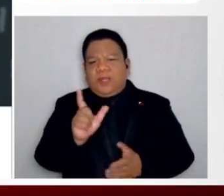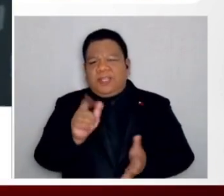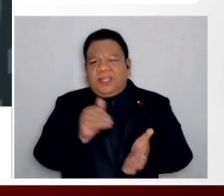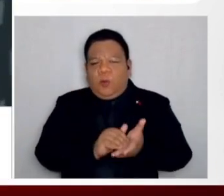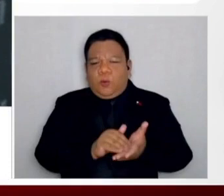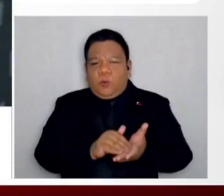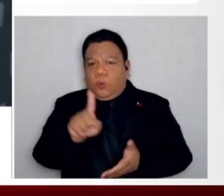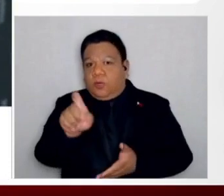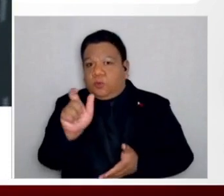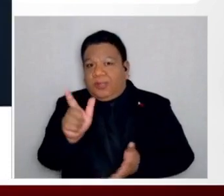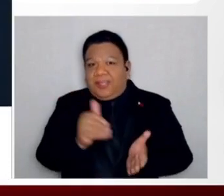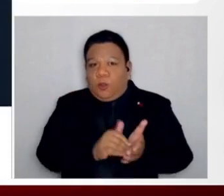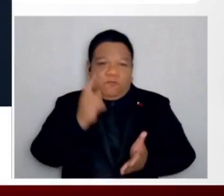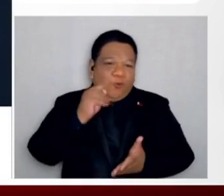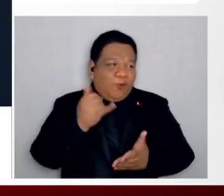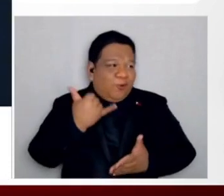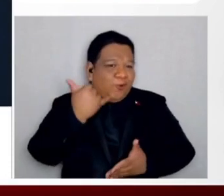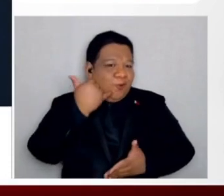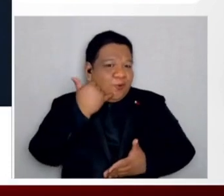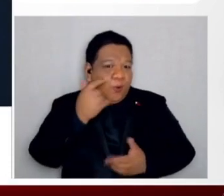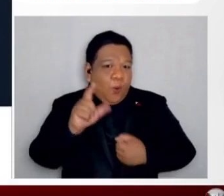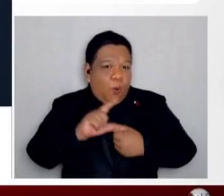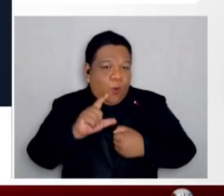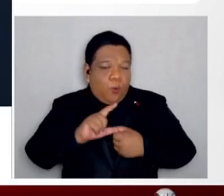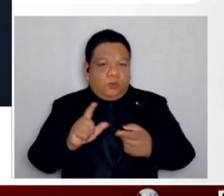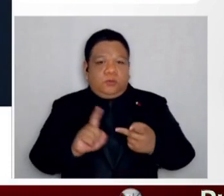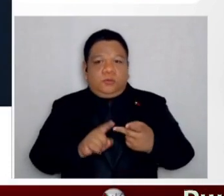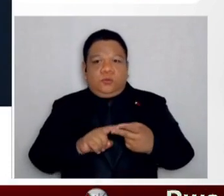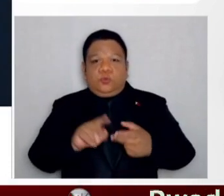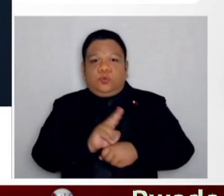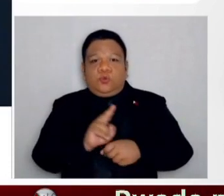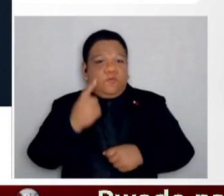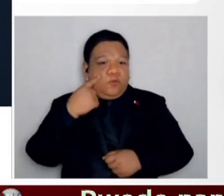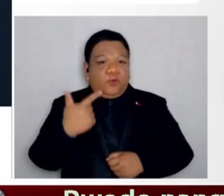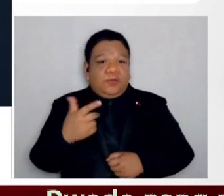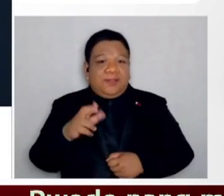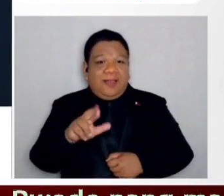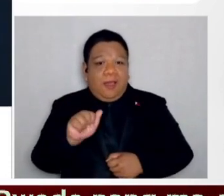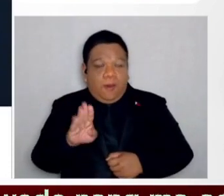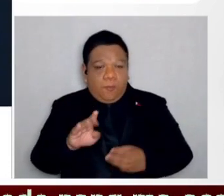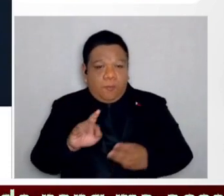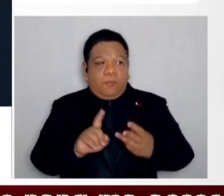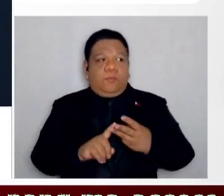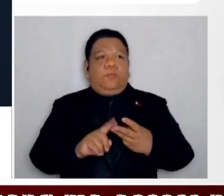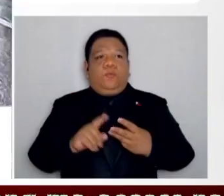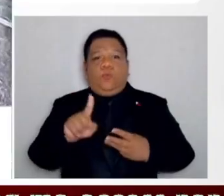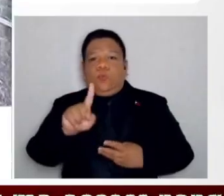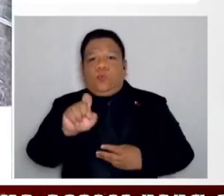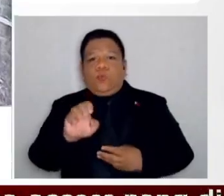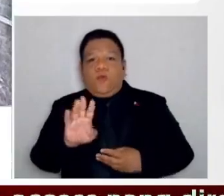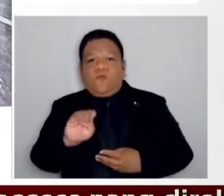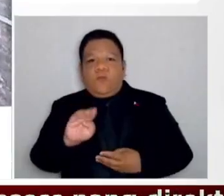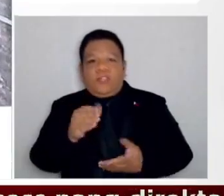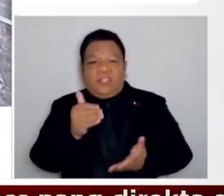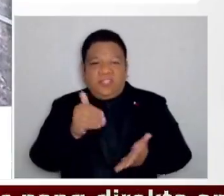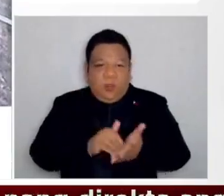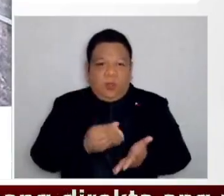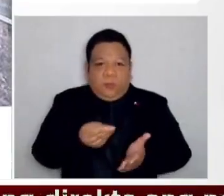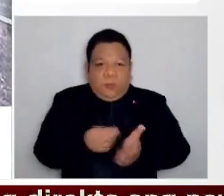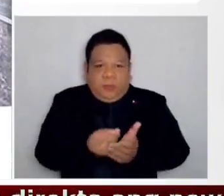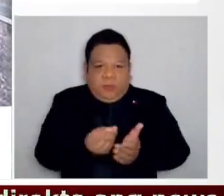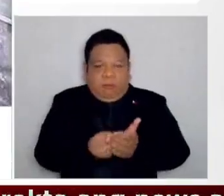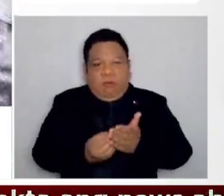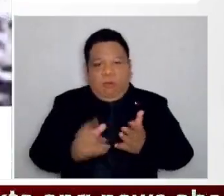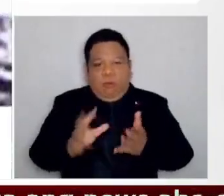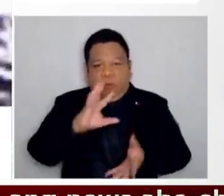niya sa Grab, yung ginagamit ng store sa Grab, plus yung 114,000 na cash money po. Sa CCTV ng